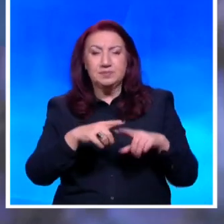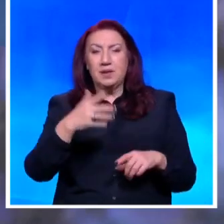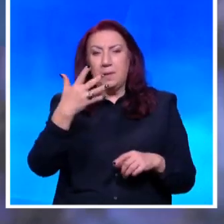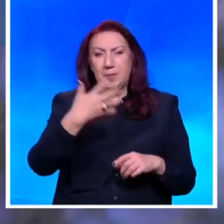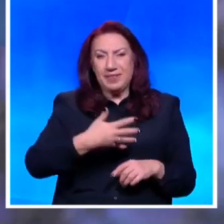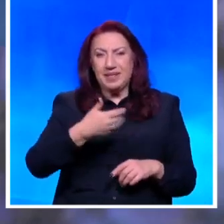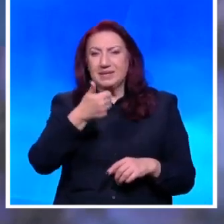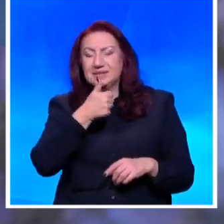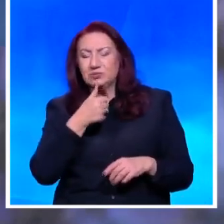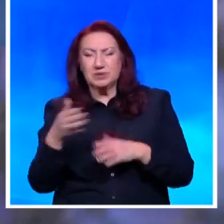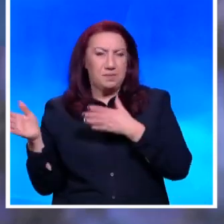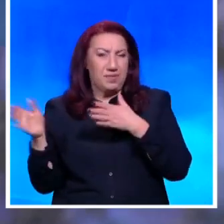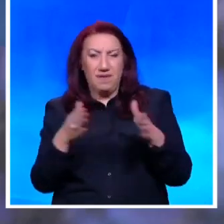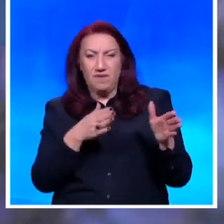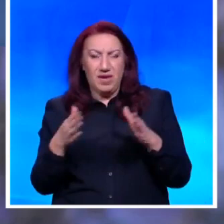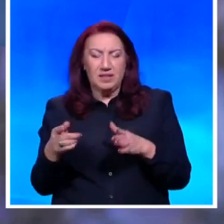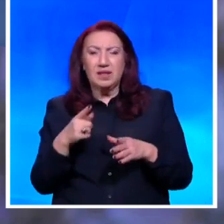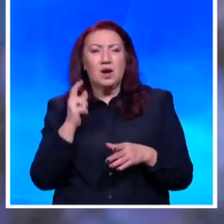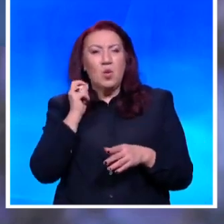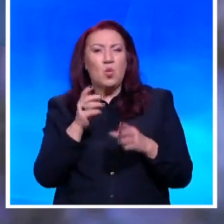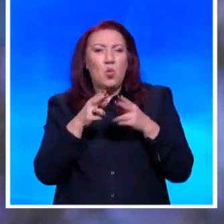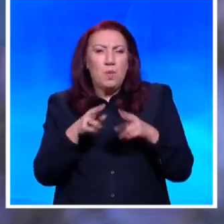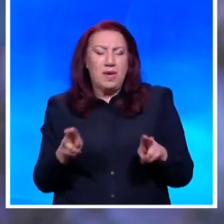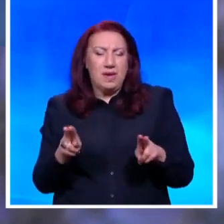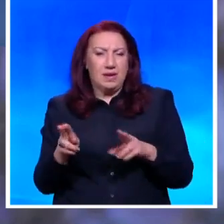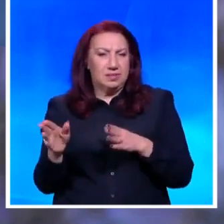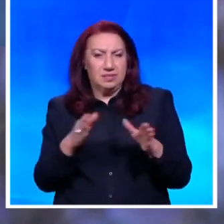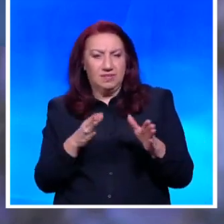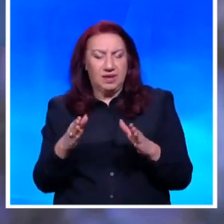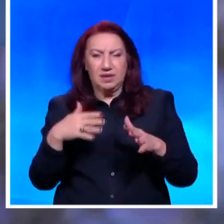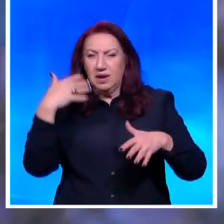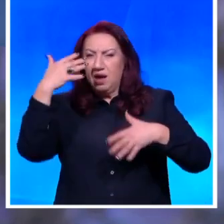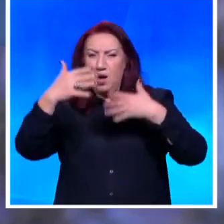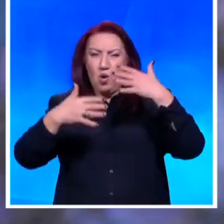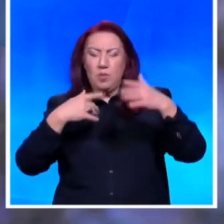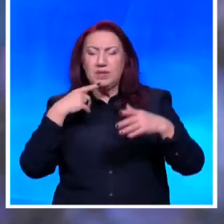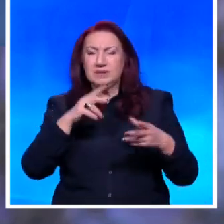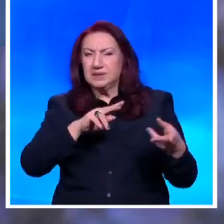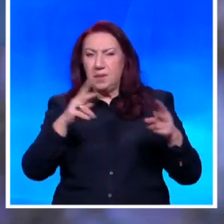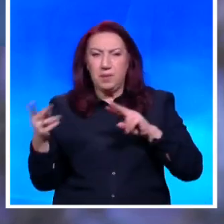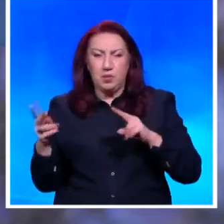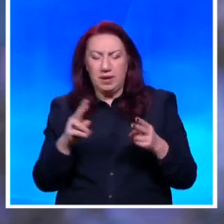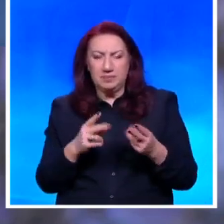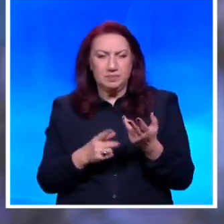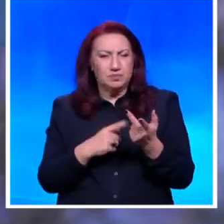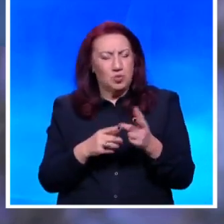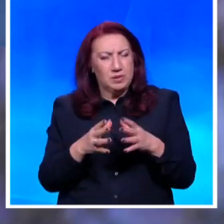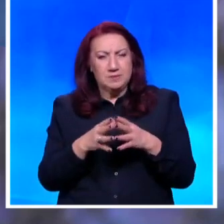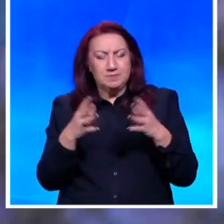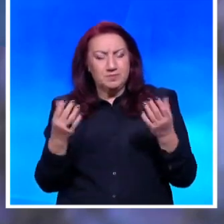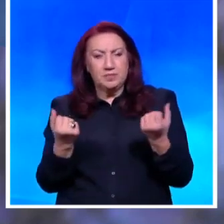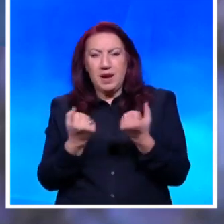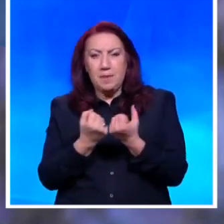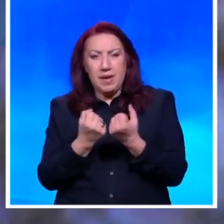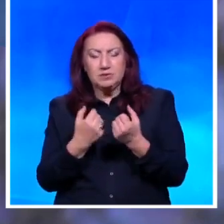ветровито, сумерен и временно силен северо-западен вятър. Облачността в страната ще бъде променлива, често значителна и на места отново ще